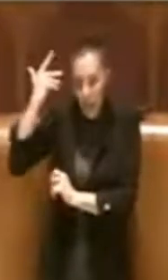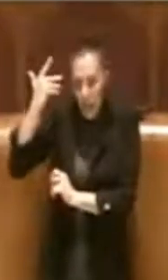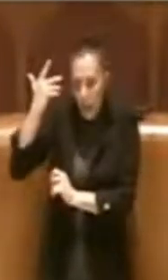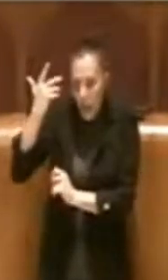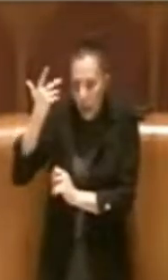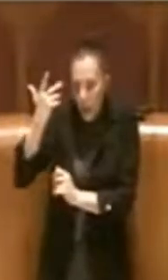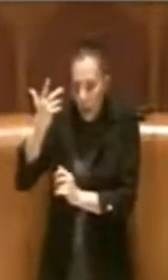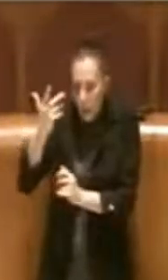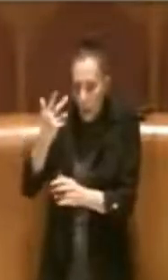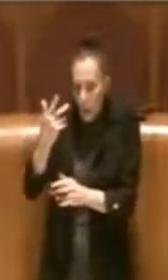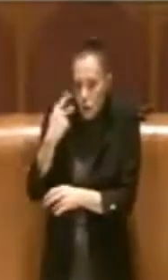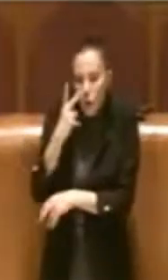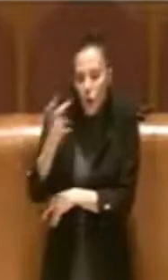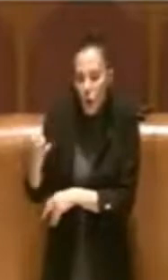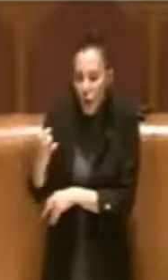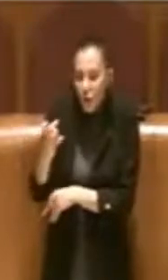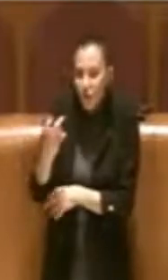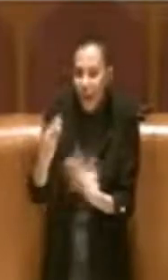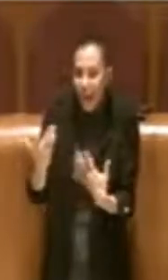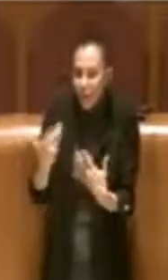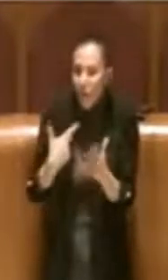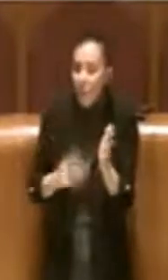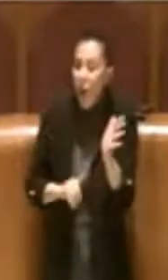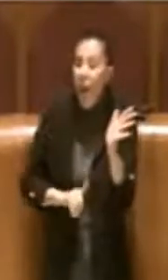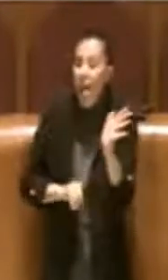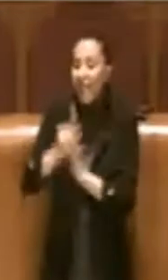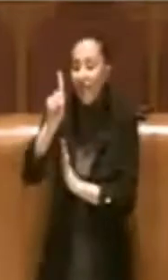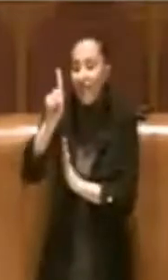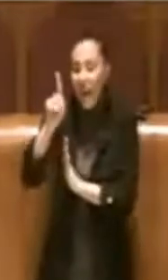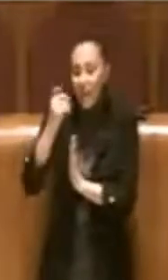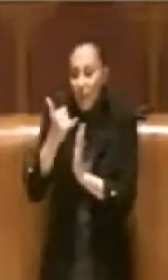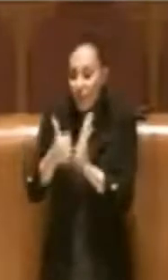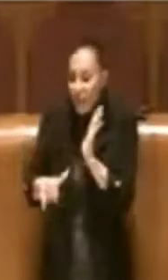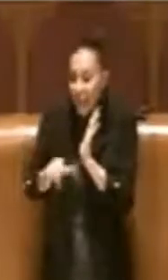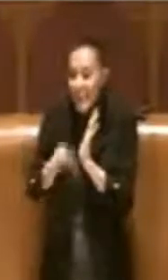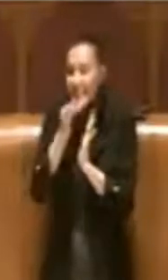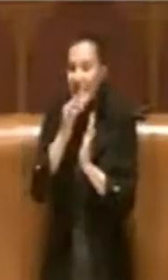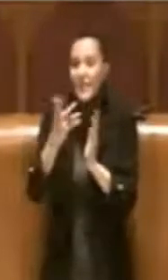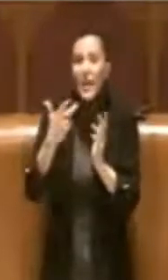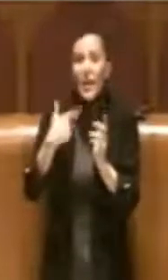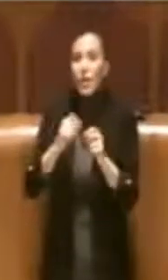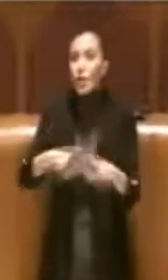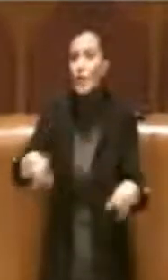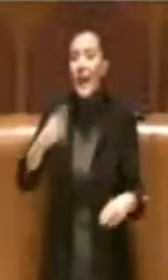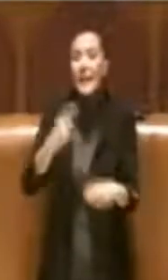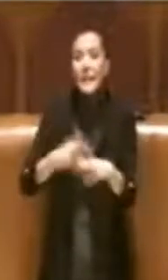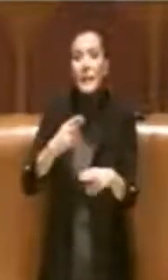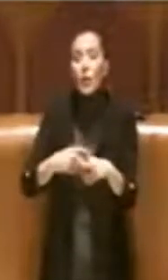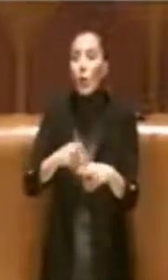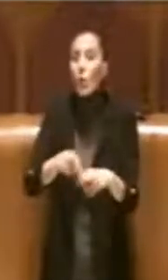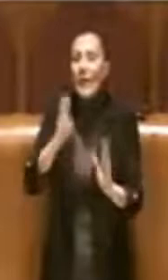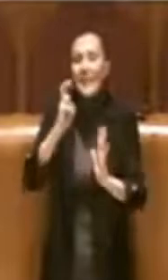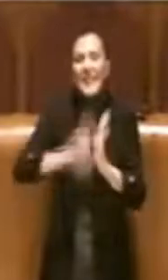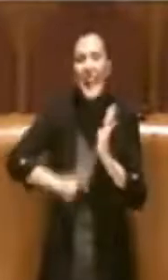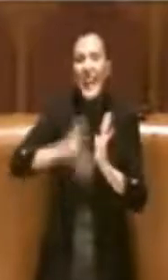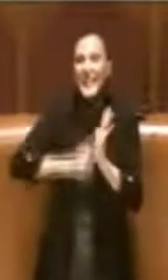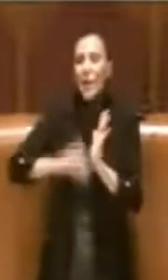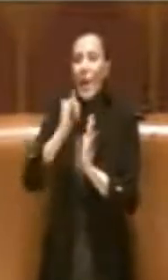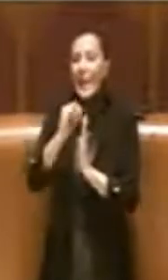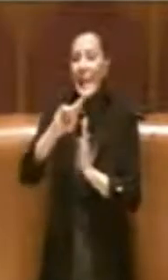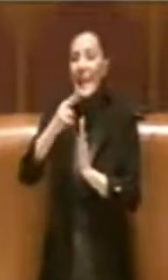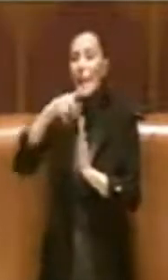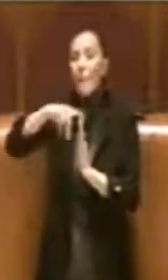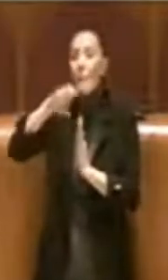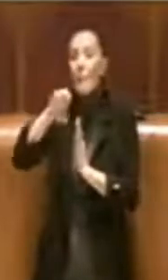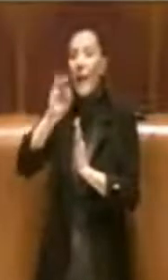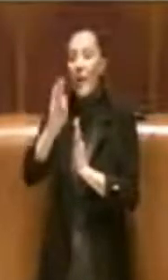e quindi l'effetto finale è che la città di Roma ha le tasse, la tassazione IRPEF più alta